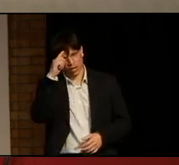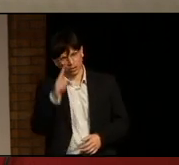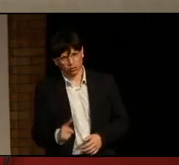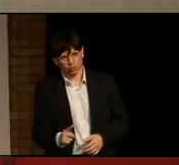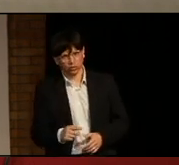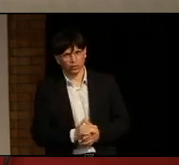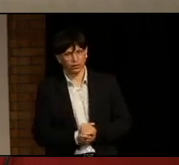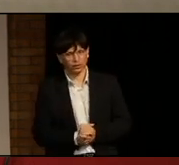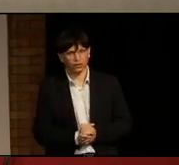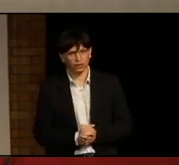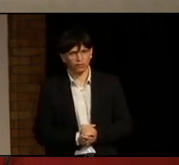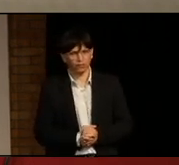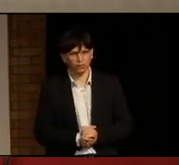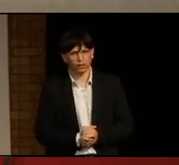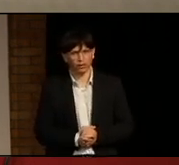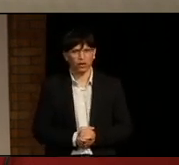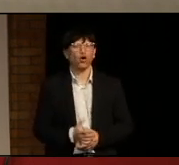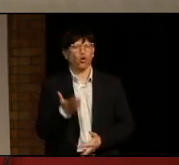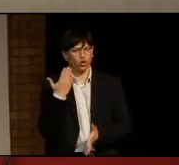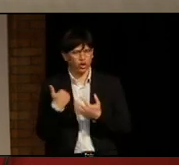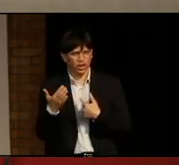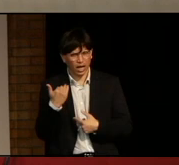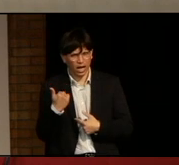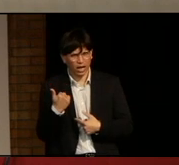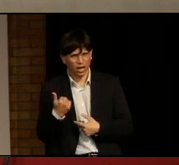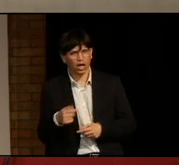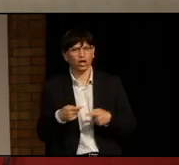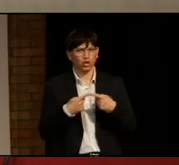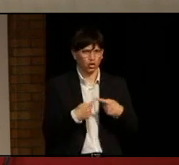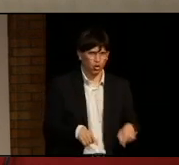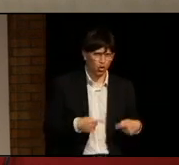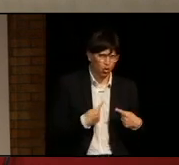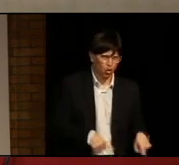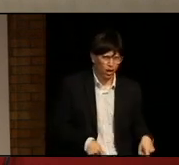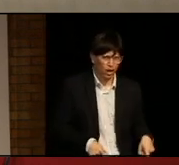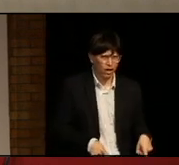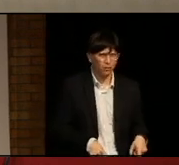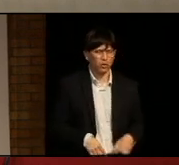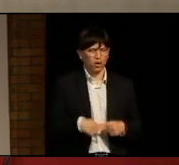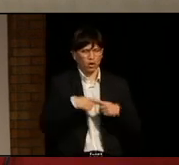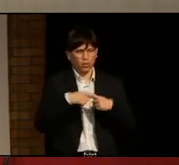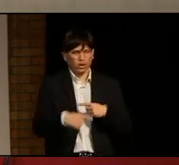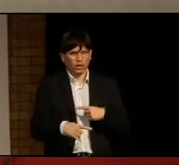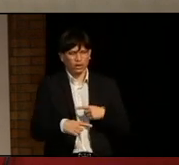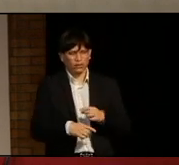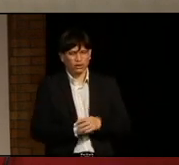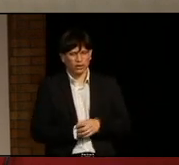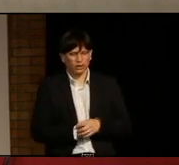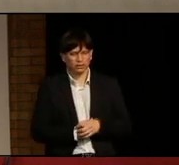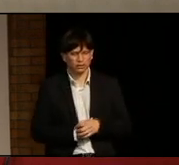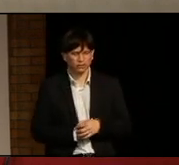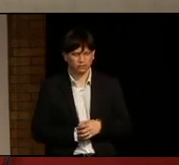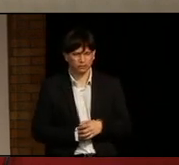coscienza ogni epoca tende a sviluppare una scarsa autocoscienza dei propri limiti ogni